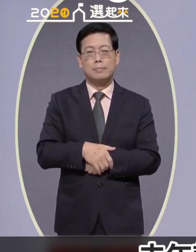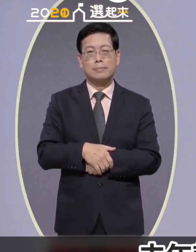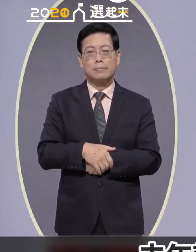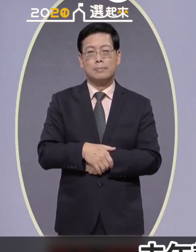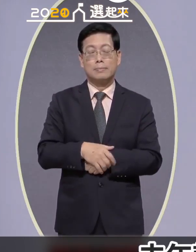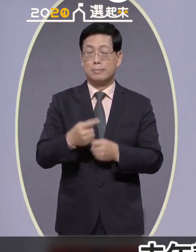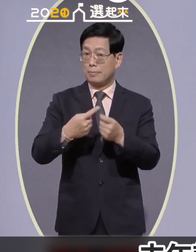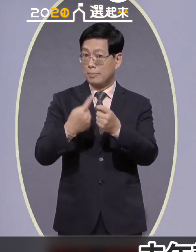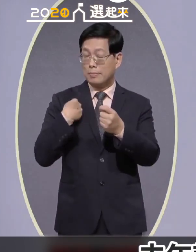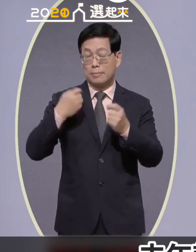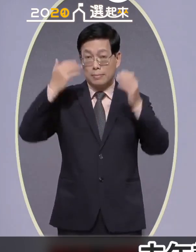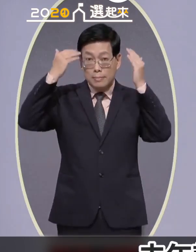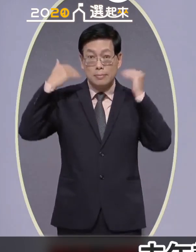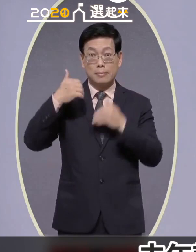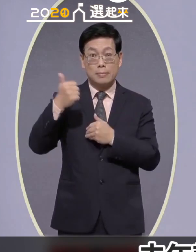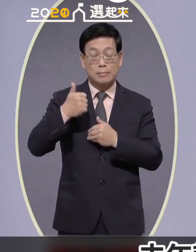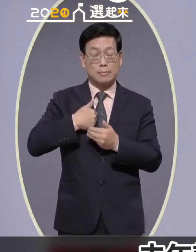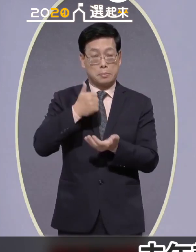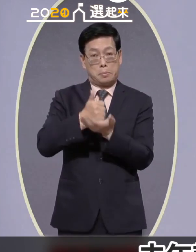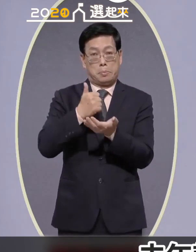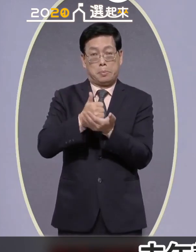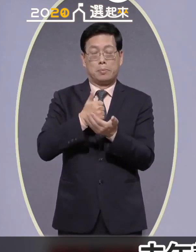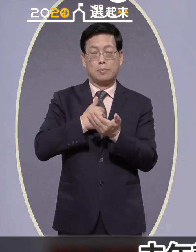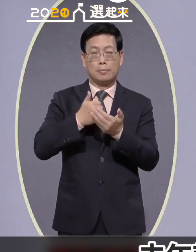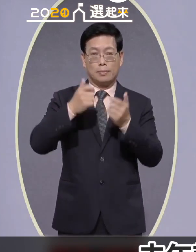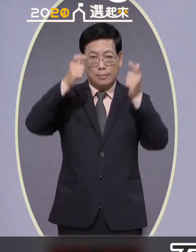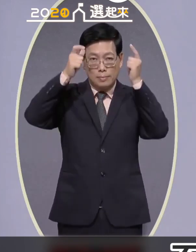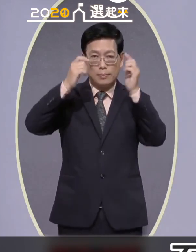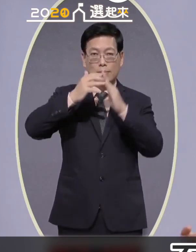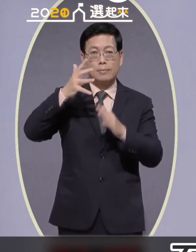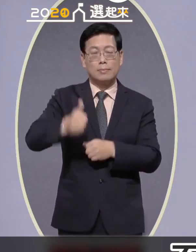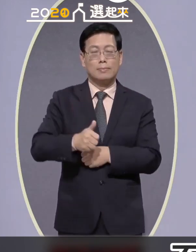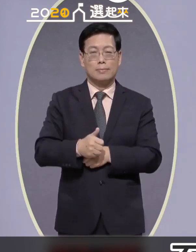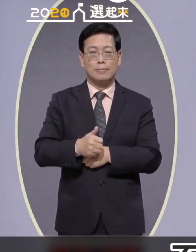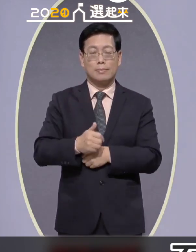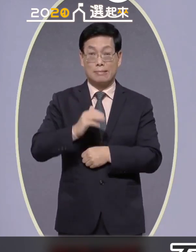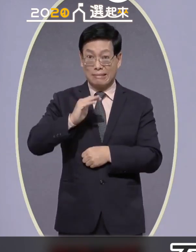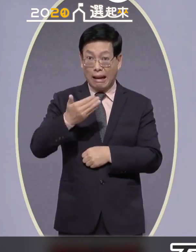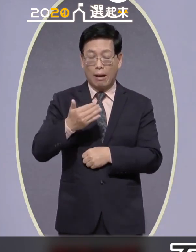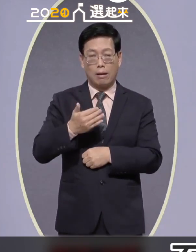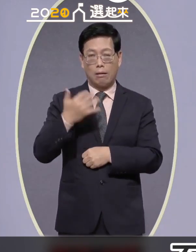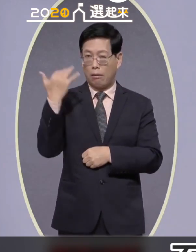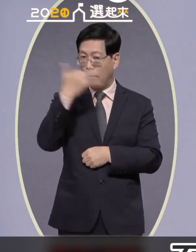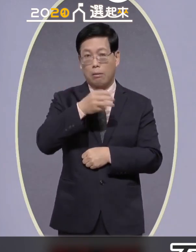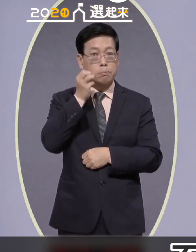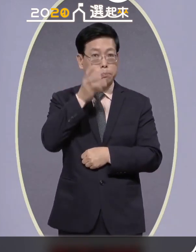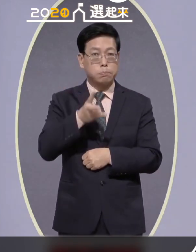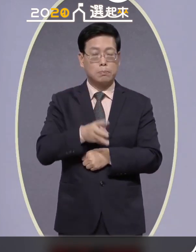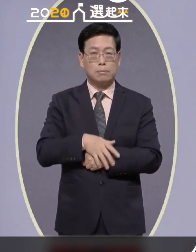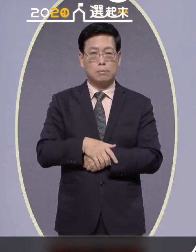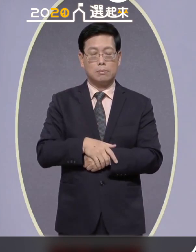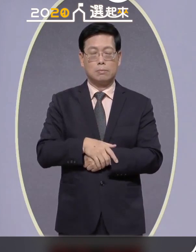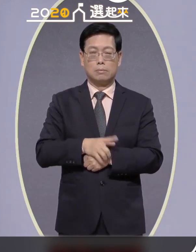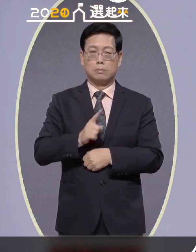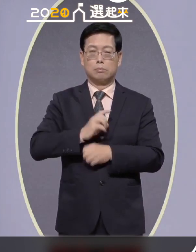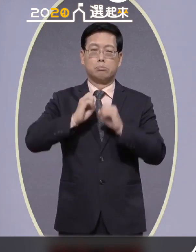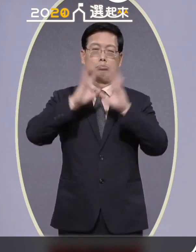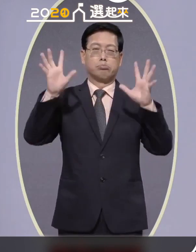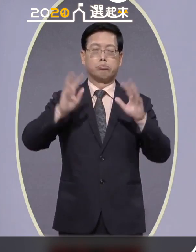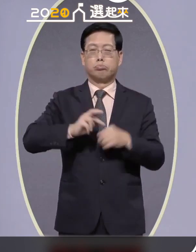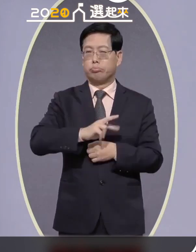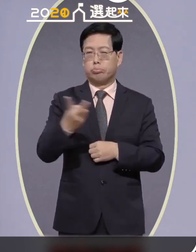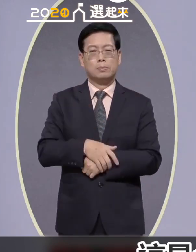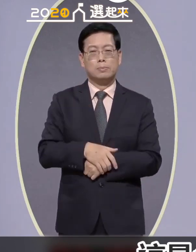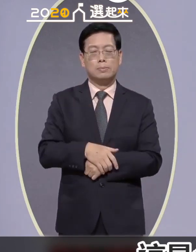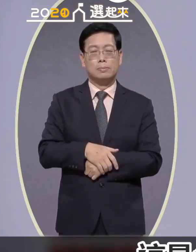呢？去年韩国瑜先生当选了市长，不过才短短不到三个月，他就宣布要选总